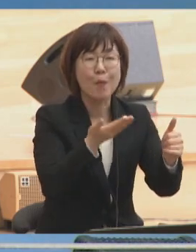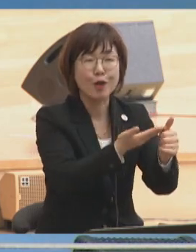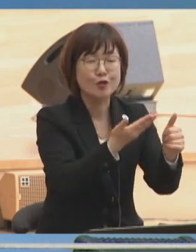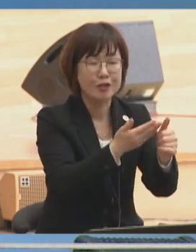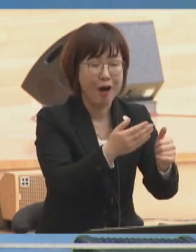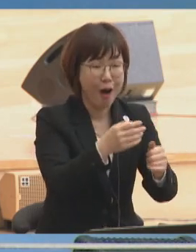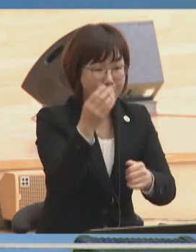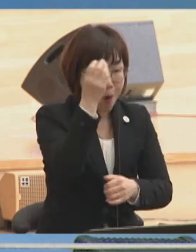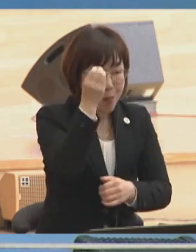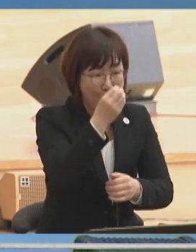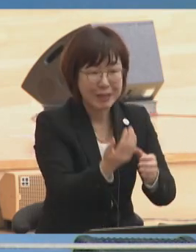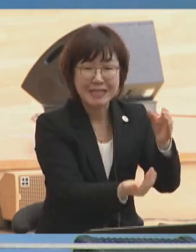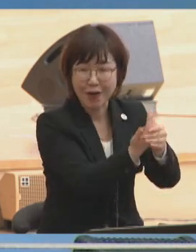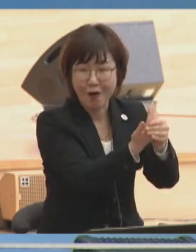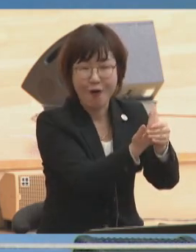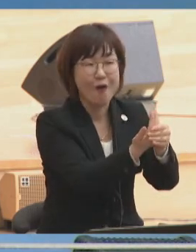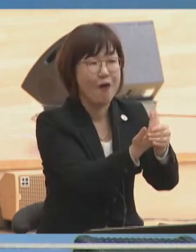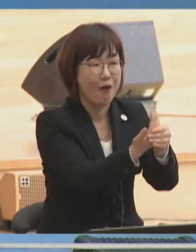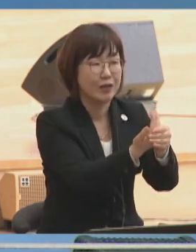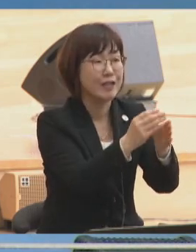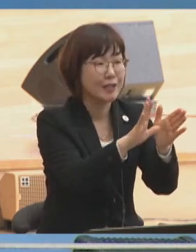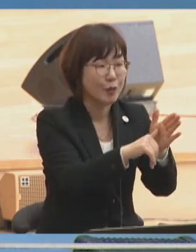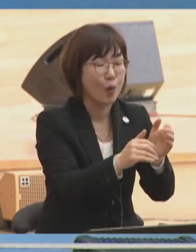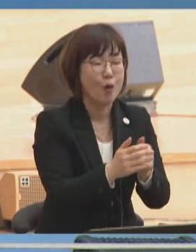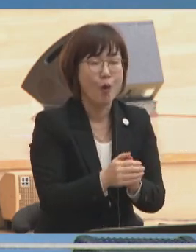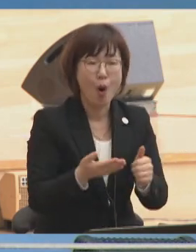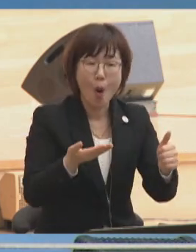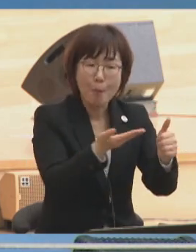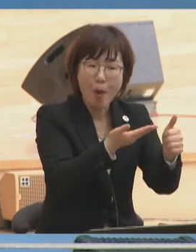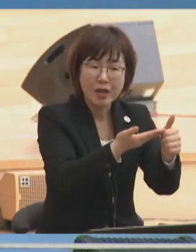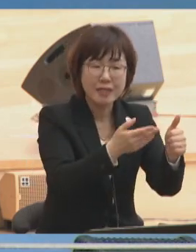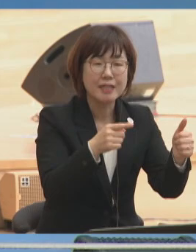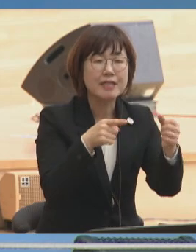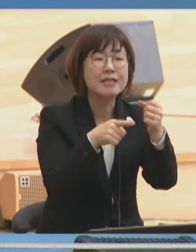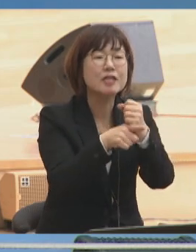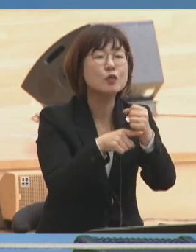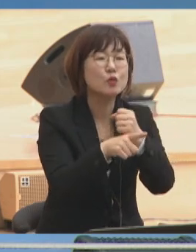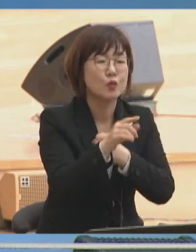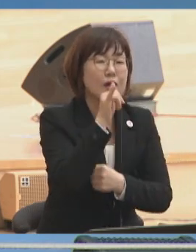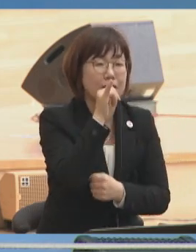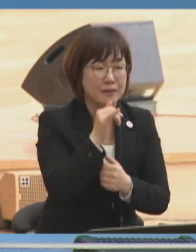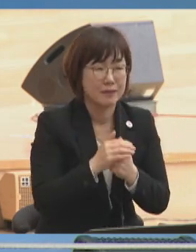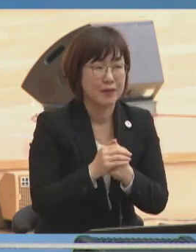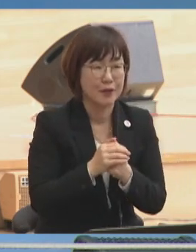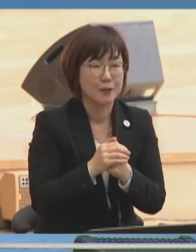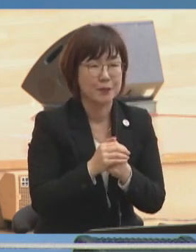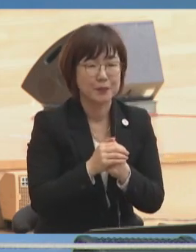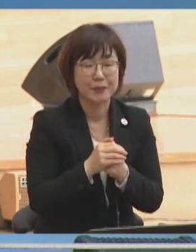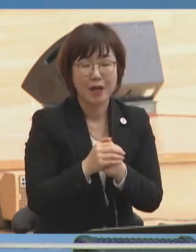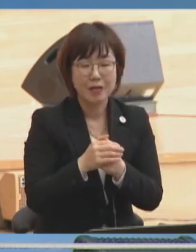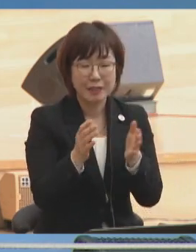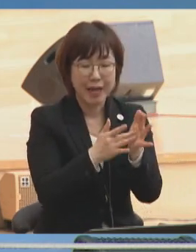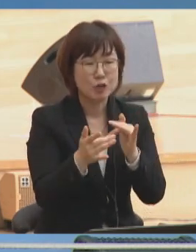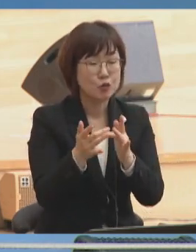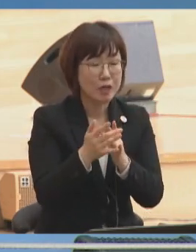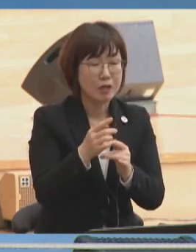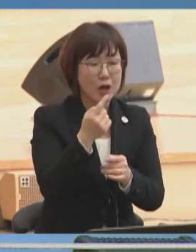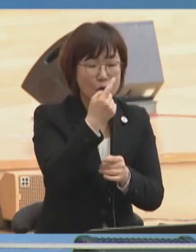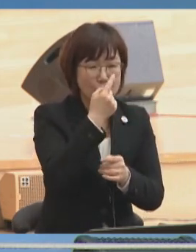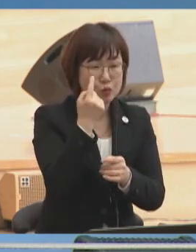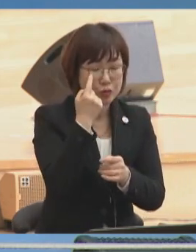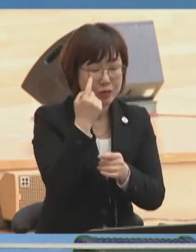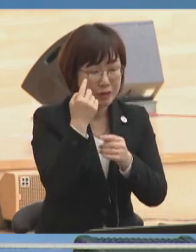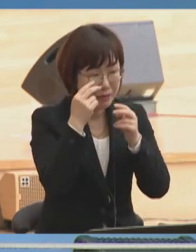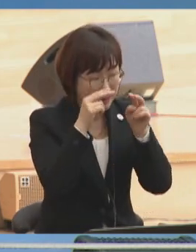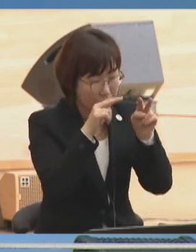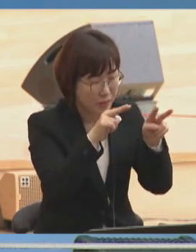사건을 일으킬 때도 왜 먹이셨다라고 말하냐면, 오늘 보면 5절에 예수께서 눈을 들어 큰 무리가 자기에게로